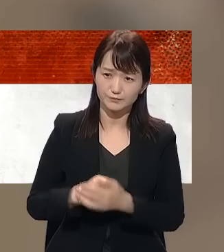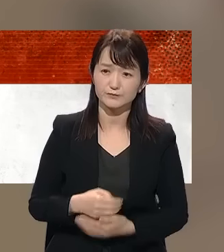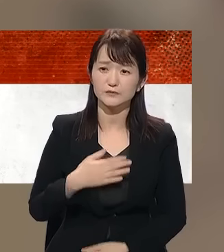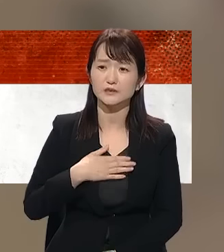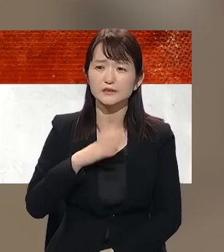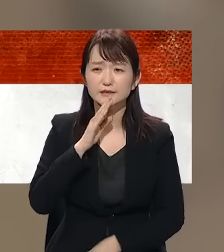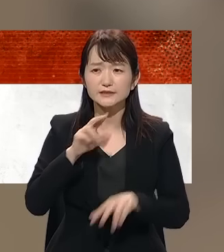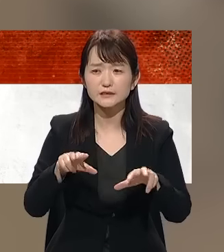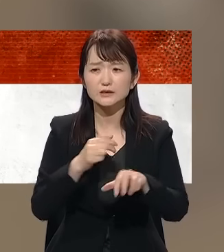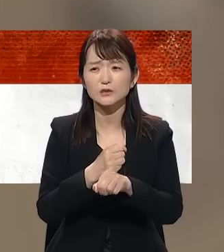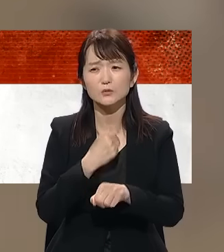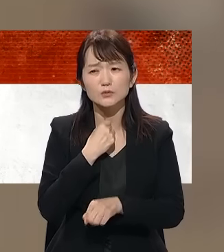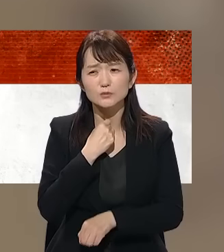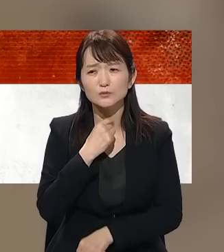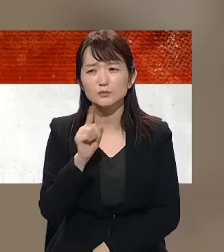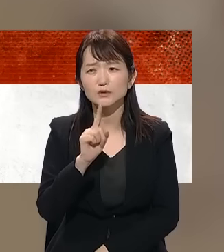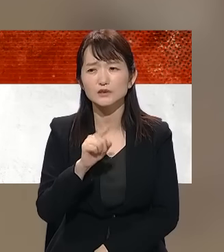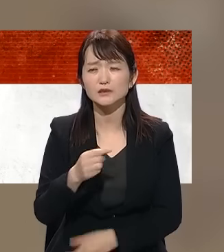죠